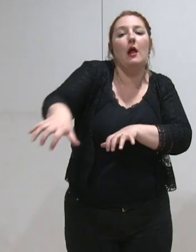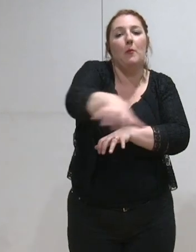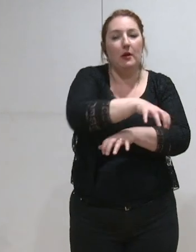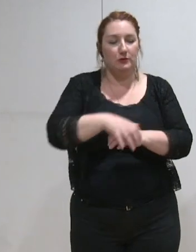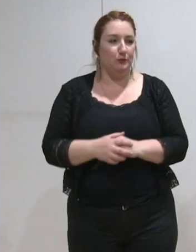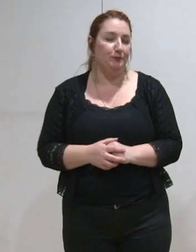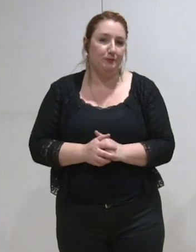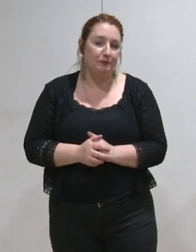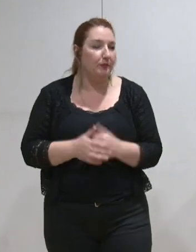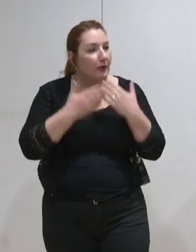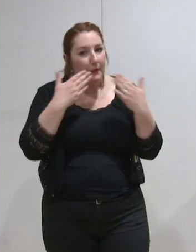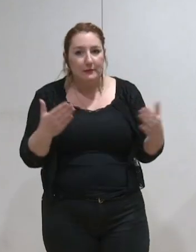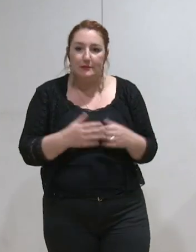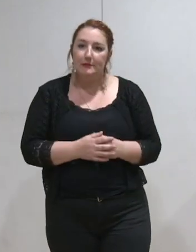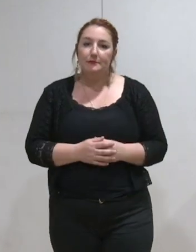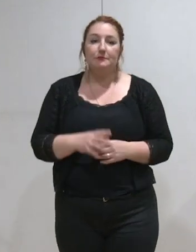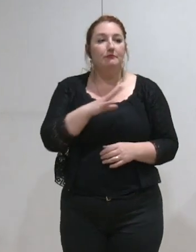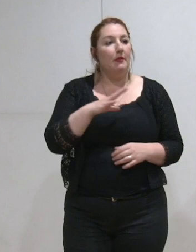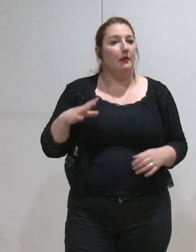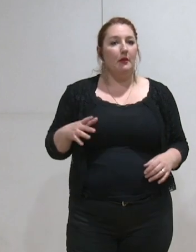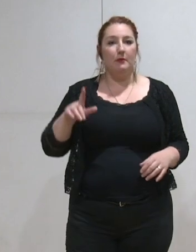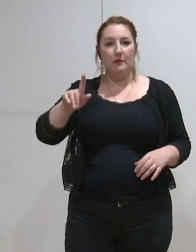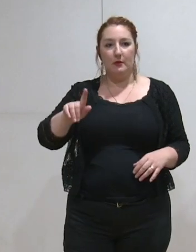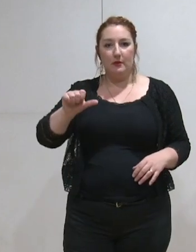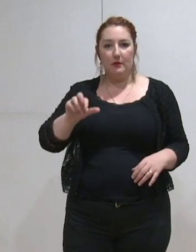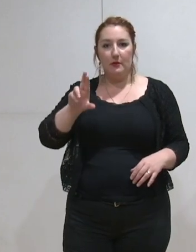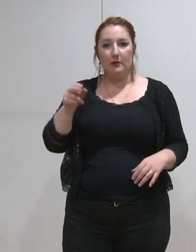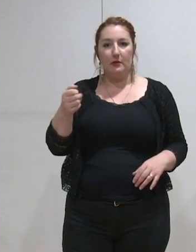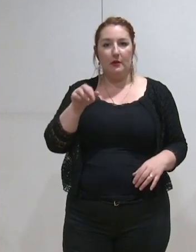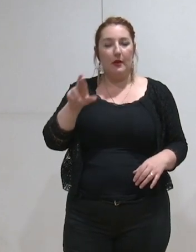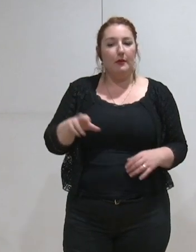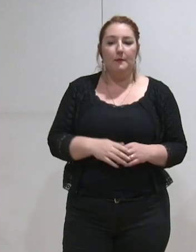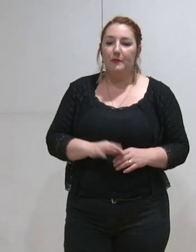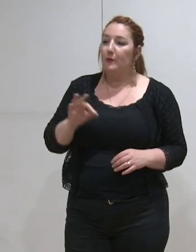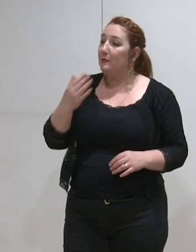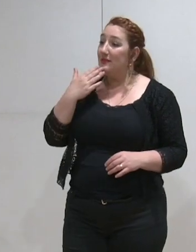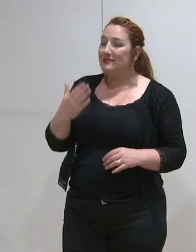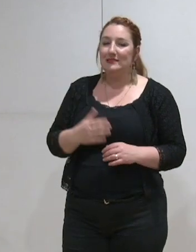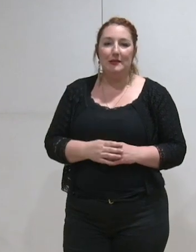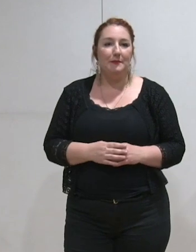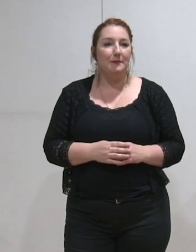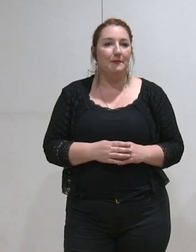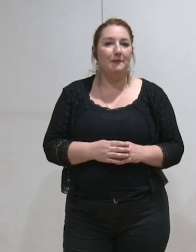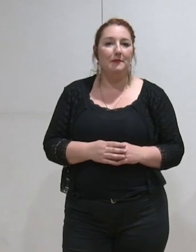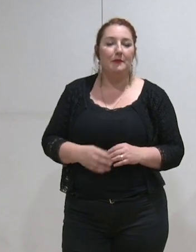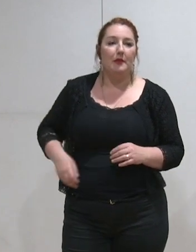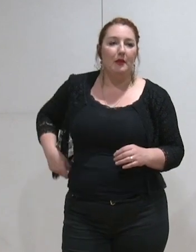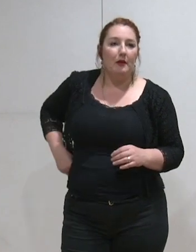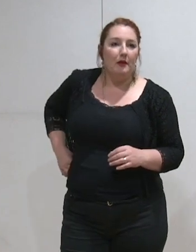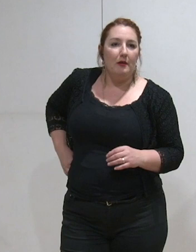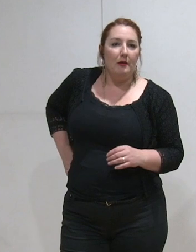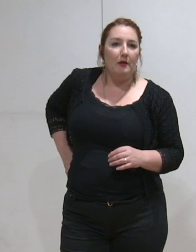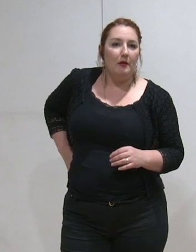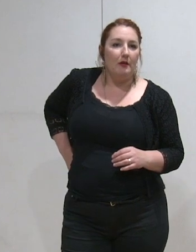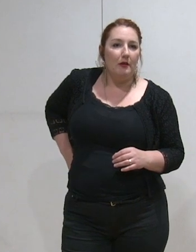l'agglomération merci mad madame Garnier oui merci je